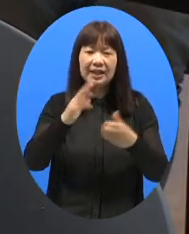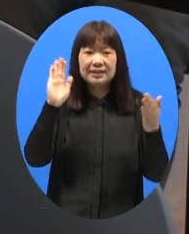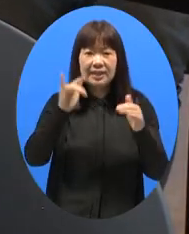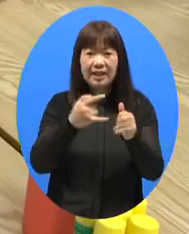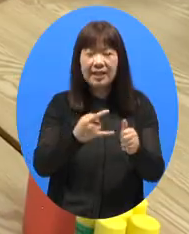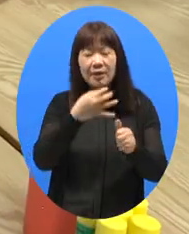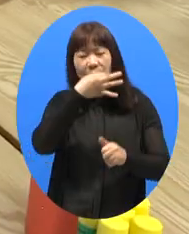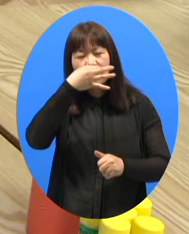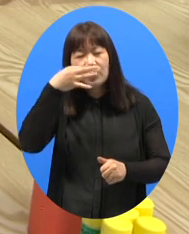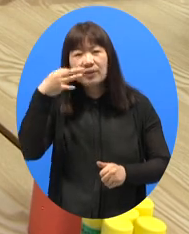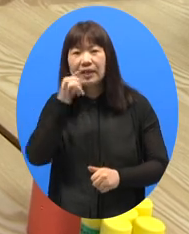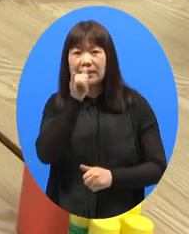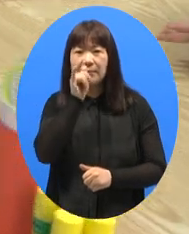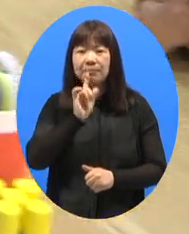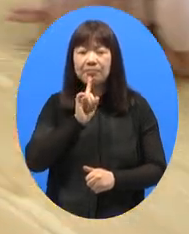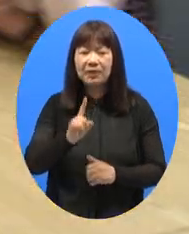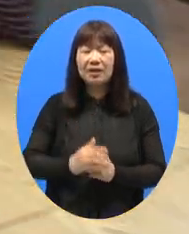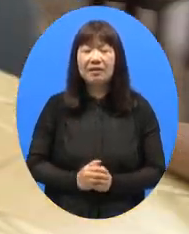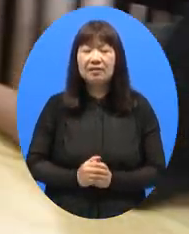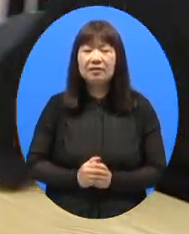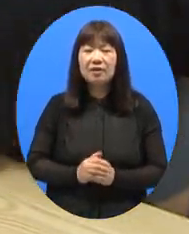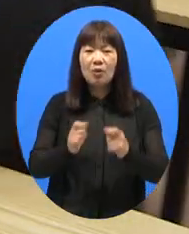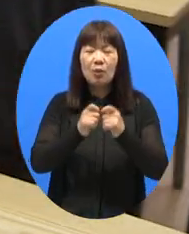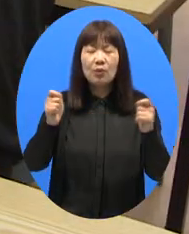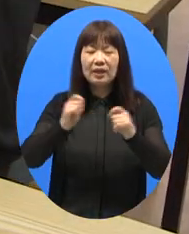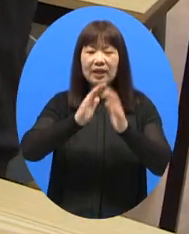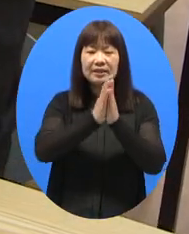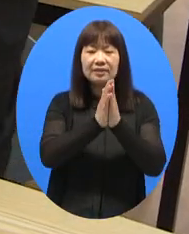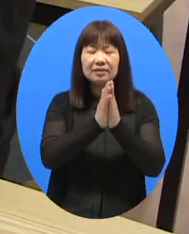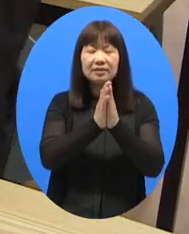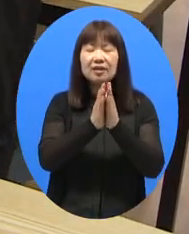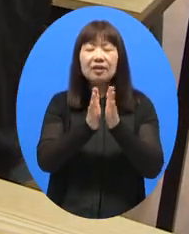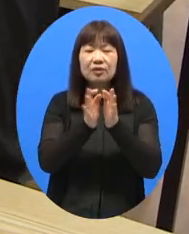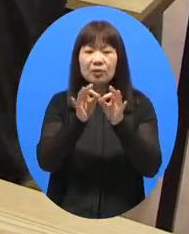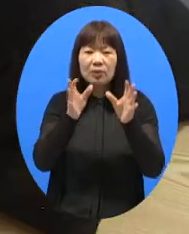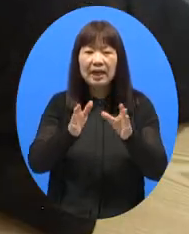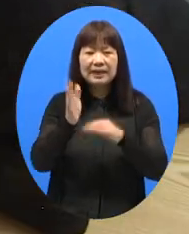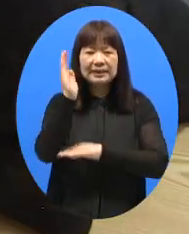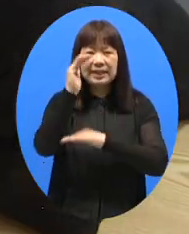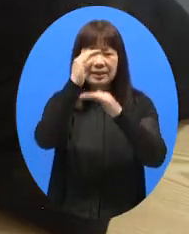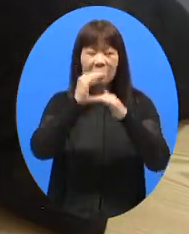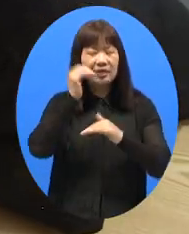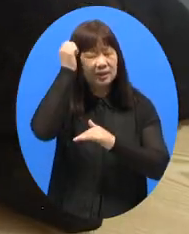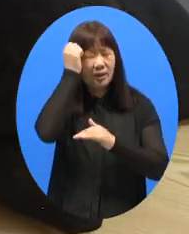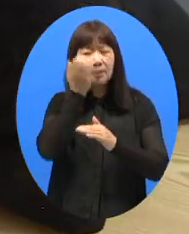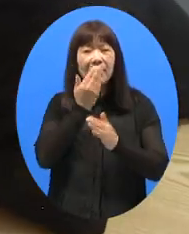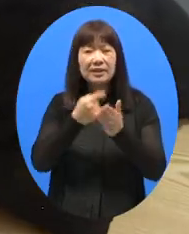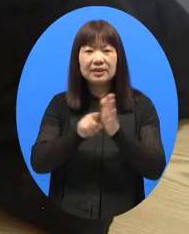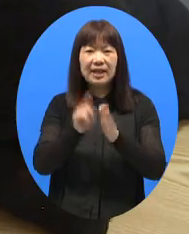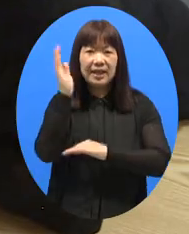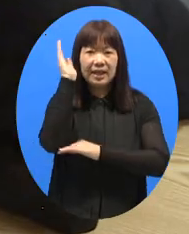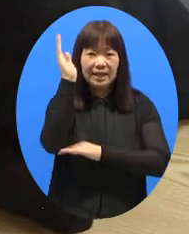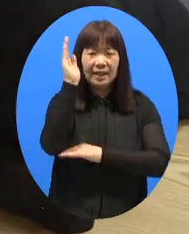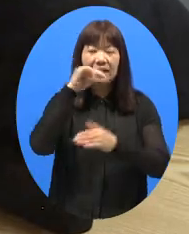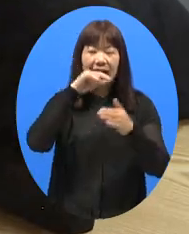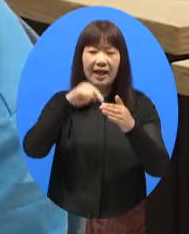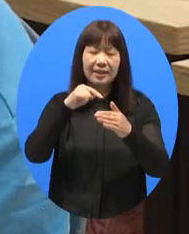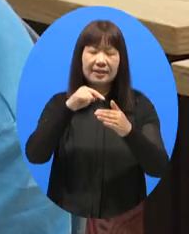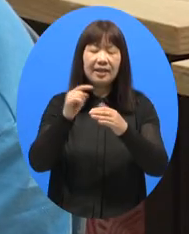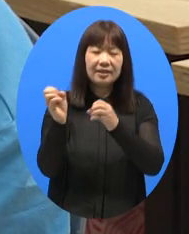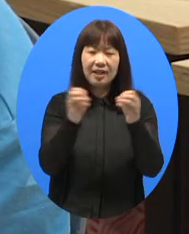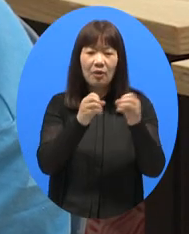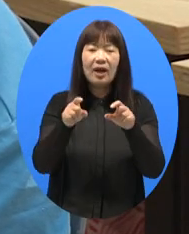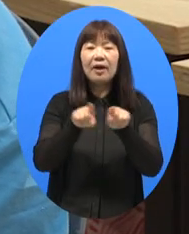자극합니다. 책 내용이 오랫동안 기억에 남을 수 있도록 이야기 속으로 들어가 함께 대화를 나누고 궁금한 점은 어르신께